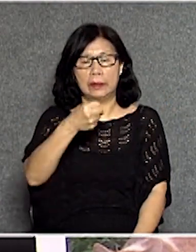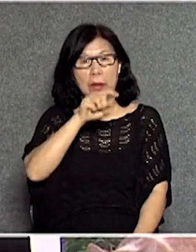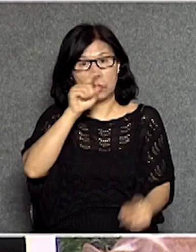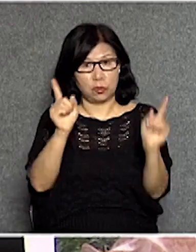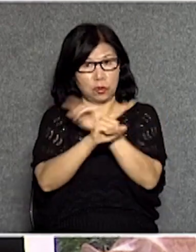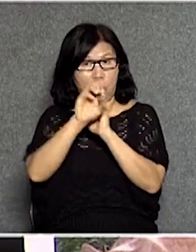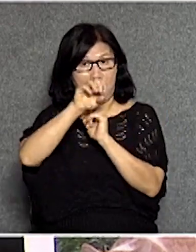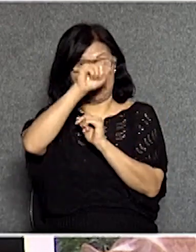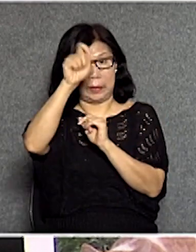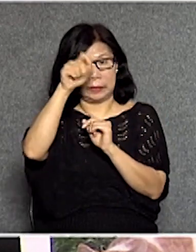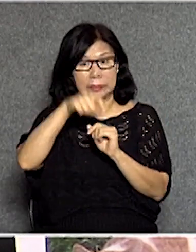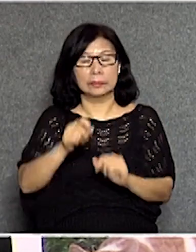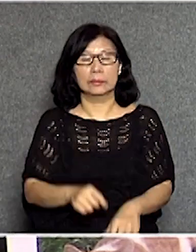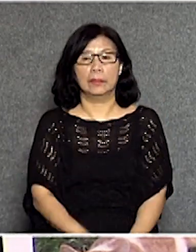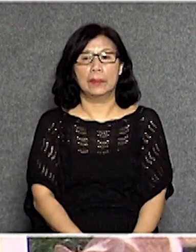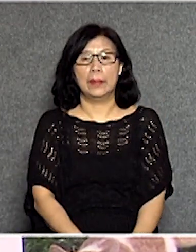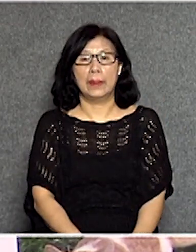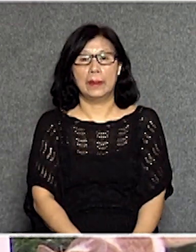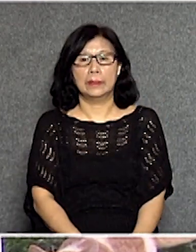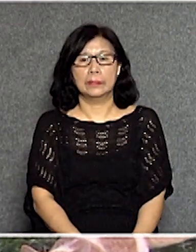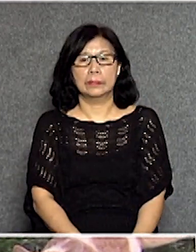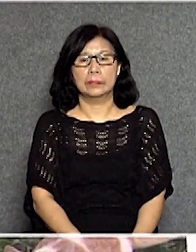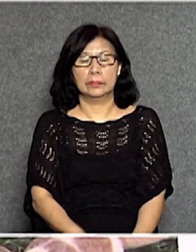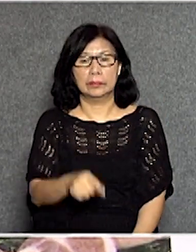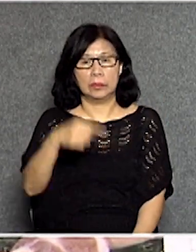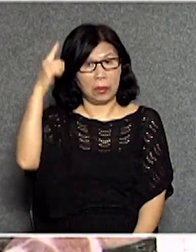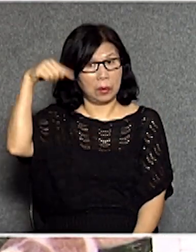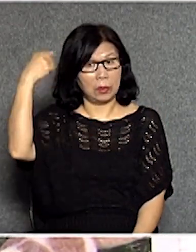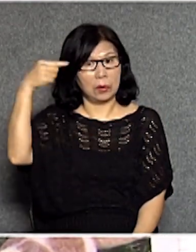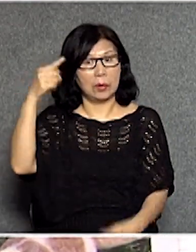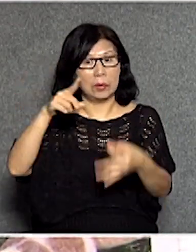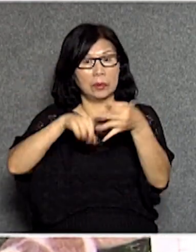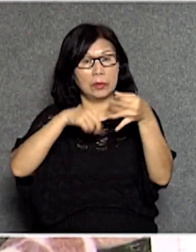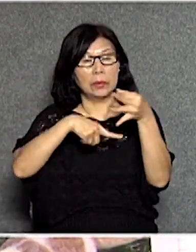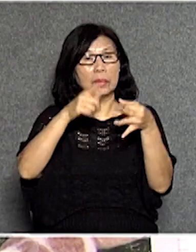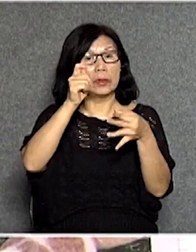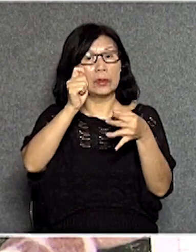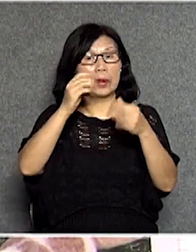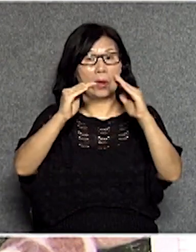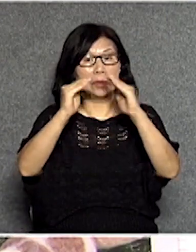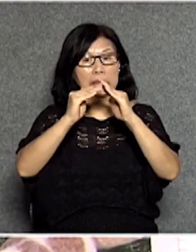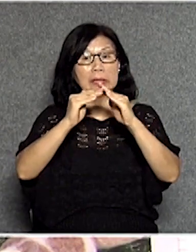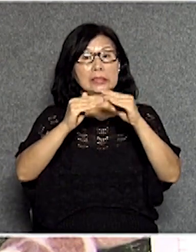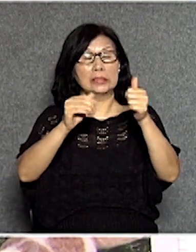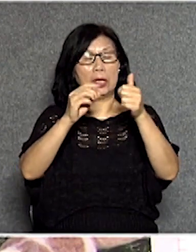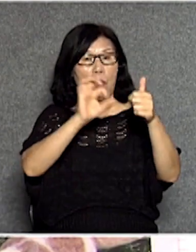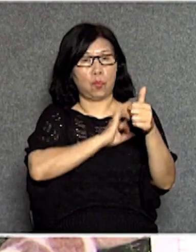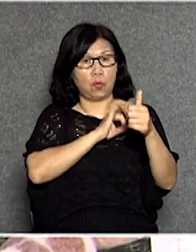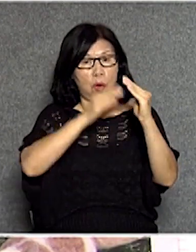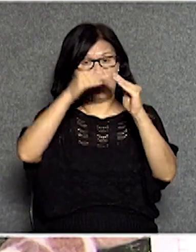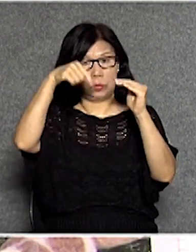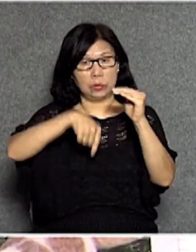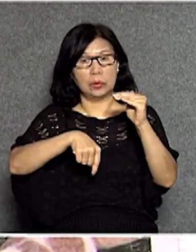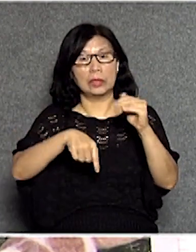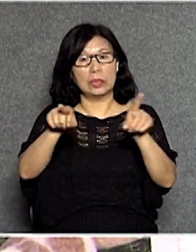就係、是、嗱，呢度咧就係、是美國嘅叫 Treehouse Human Society。咁呢度